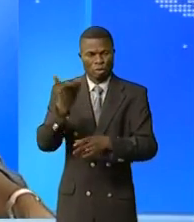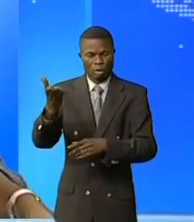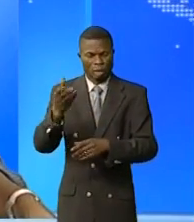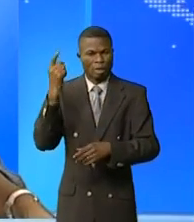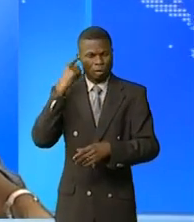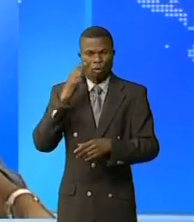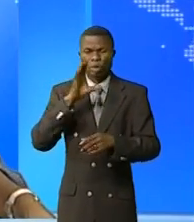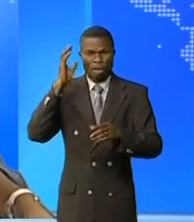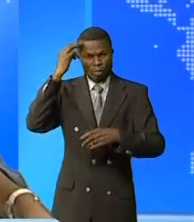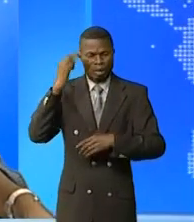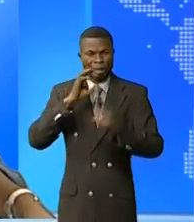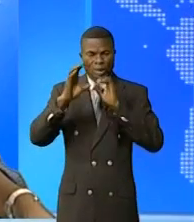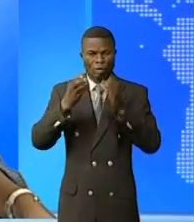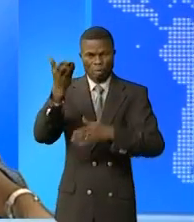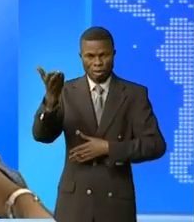écoute.